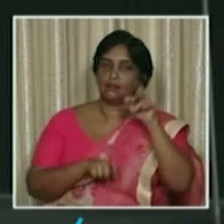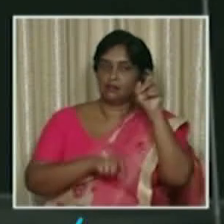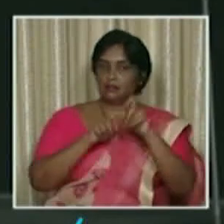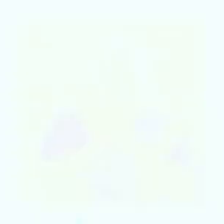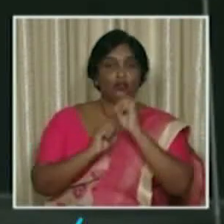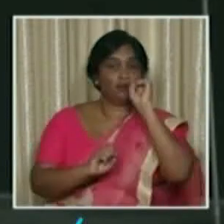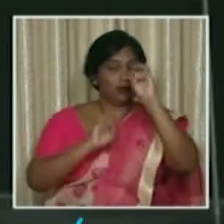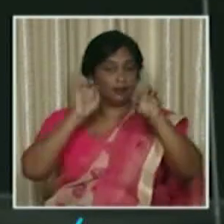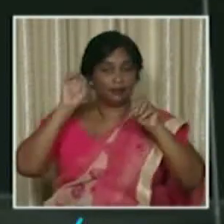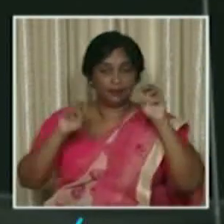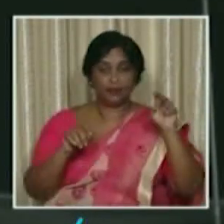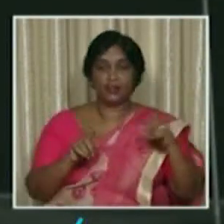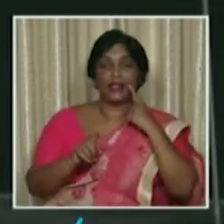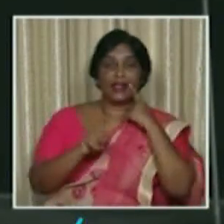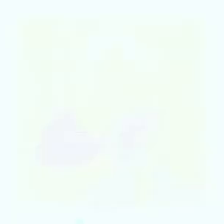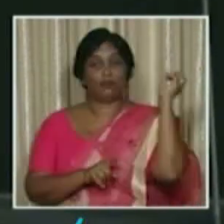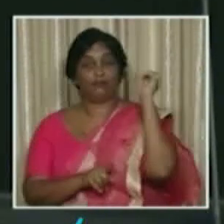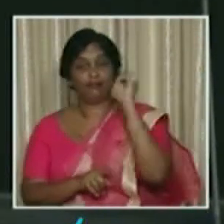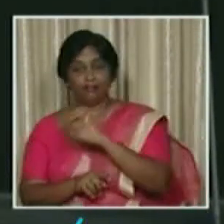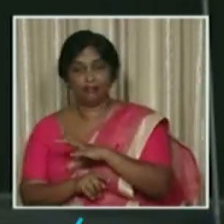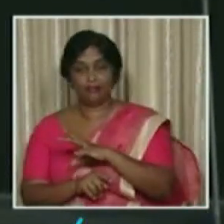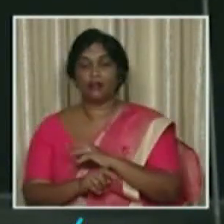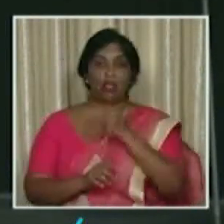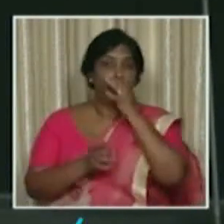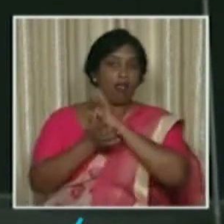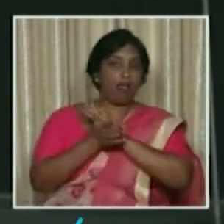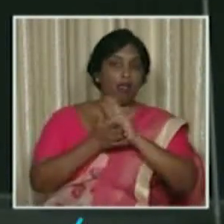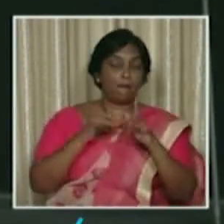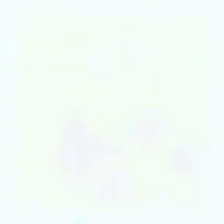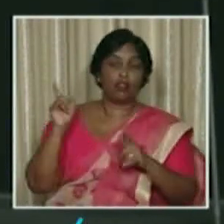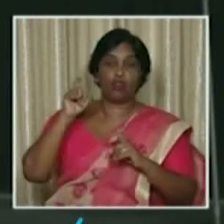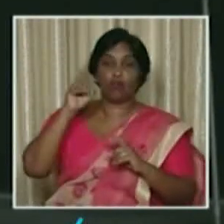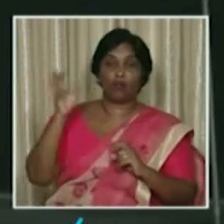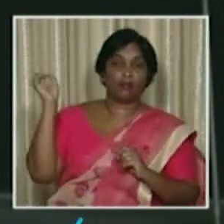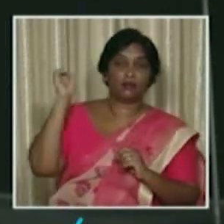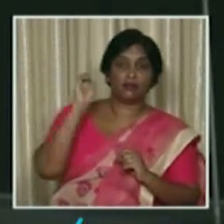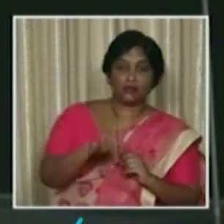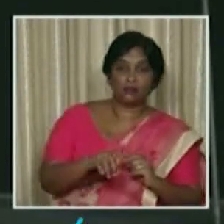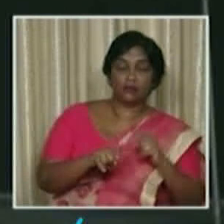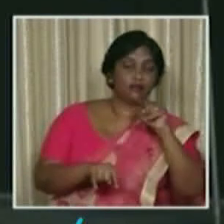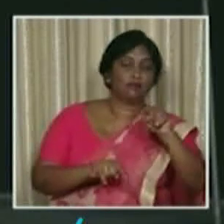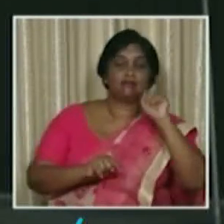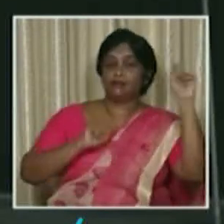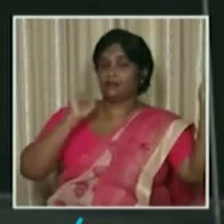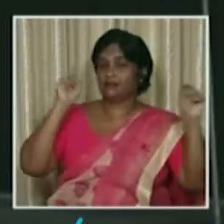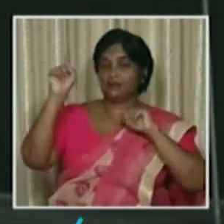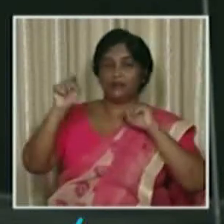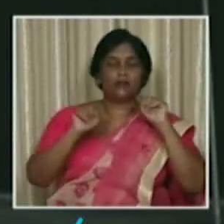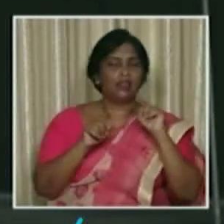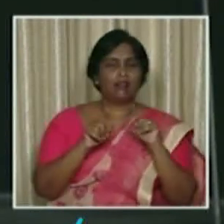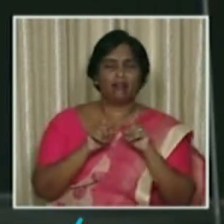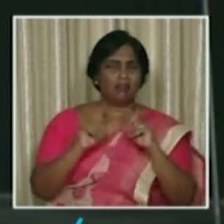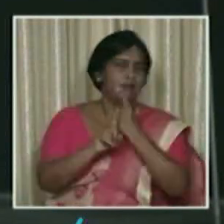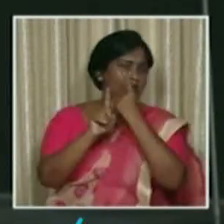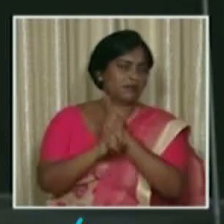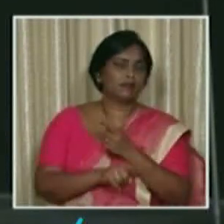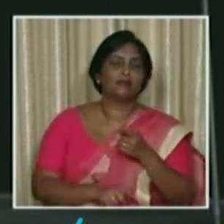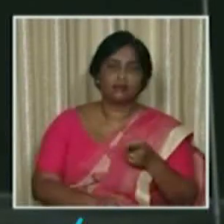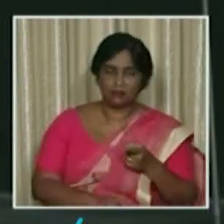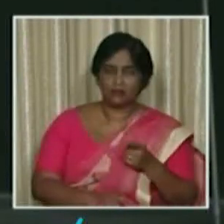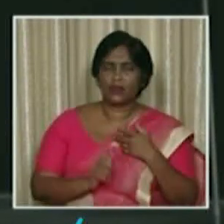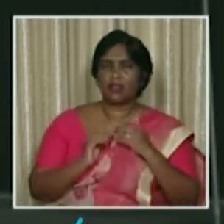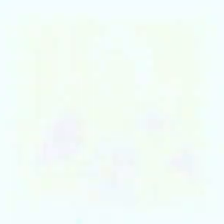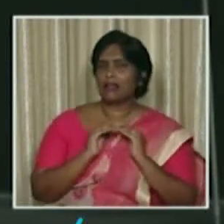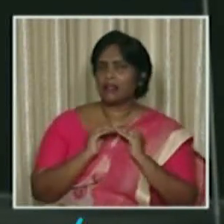ස්ථානගත කිරීමේදී නුවර කෙනෙක් කොළඹට දාලා හම්බන්තොට කෙනෙක් කොළඹට දාලා තව කෙනෙක් තව දිහයකට දාලා මේ වගේ මේ ස්ථාන මාරු වීම